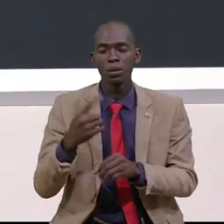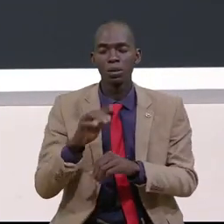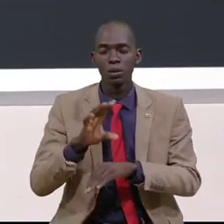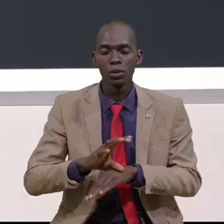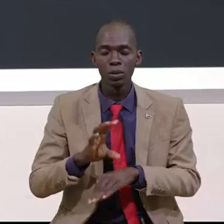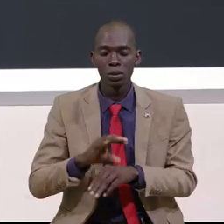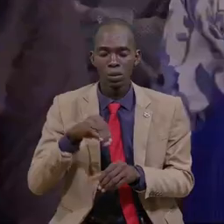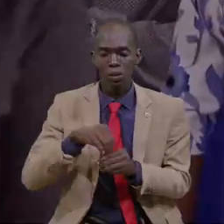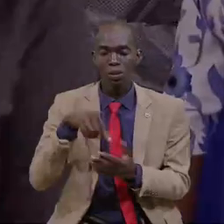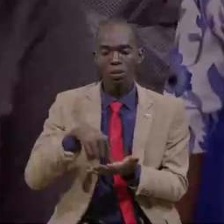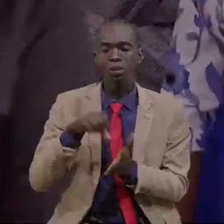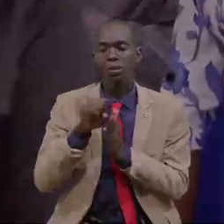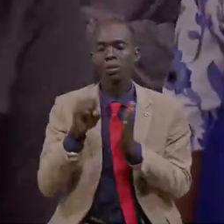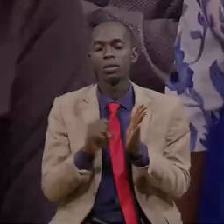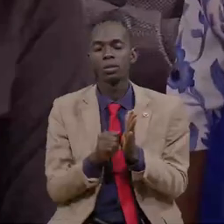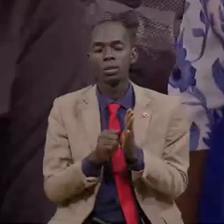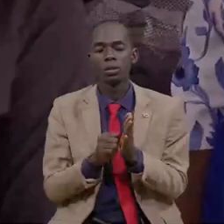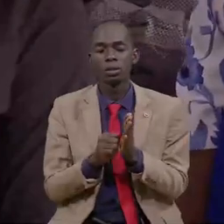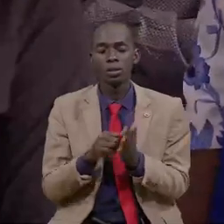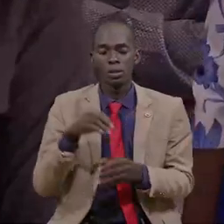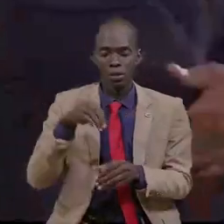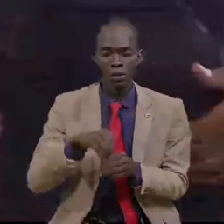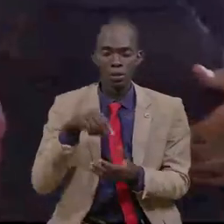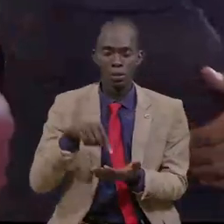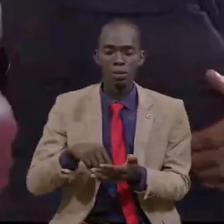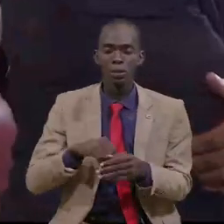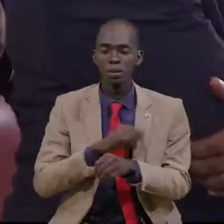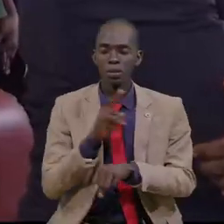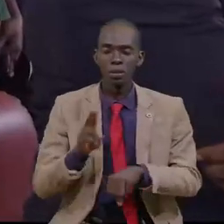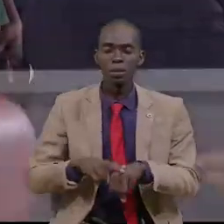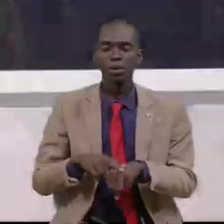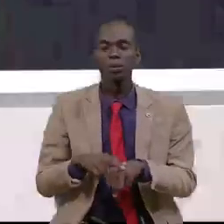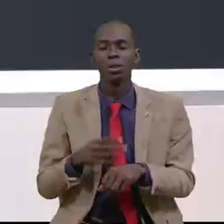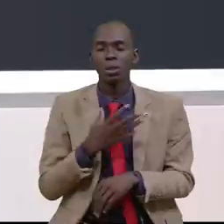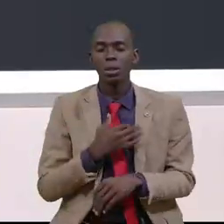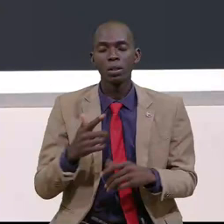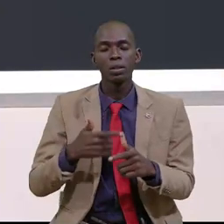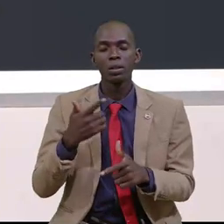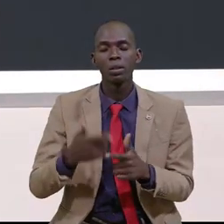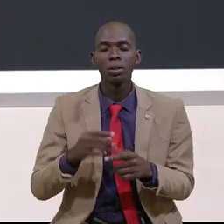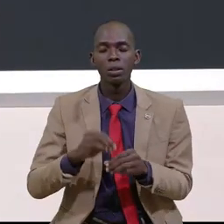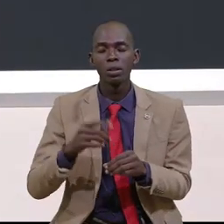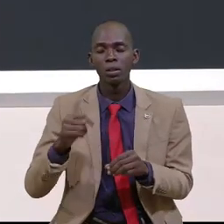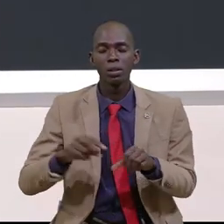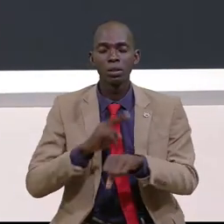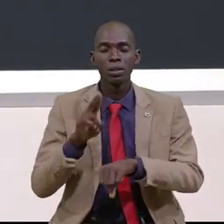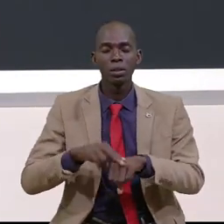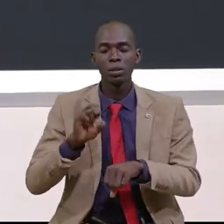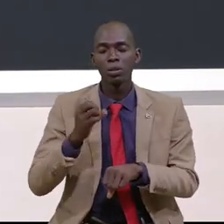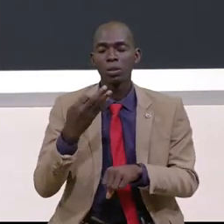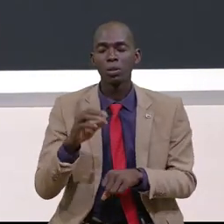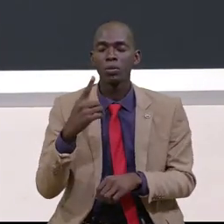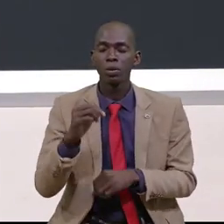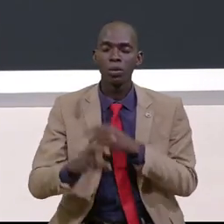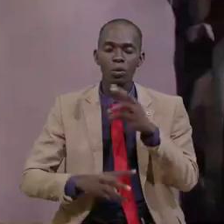dans l'Église, dans cet État, dans cette nation et ensuite dans les nations